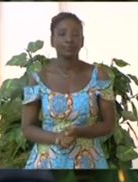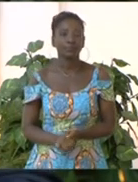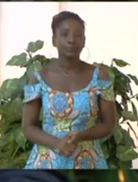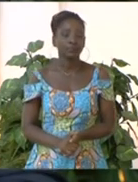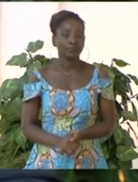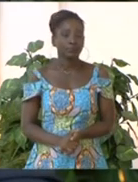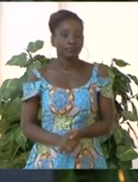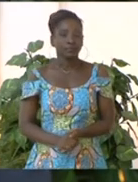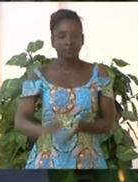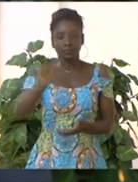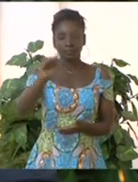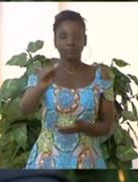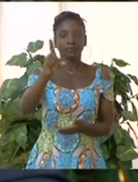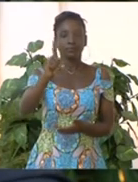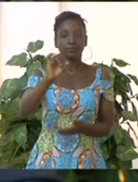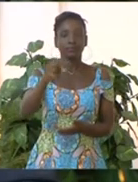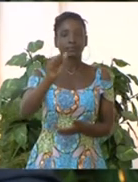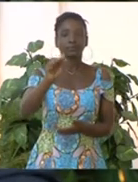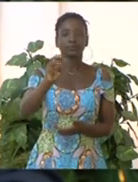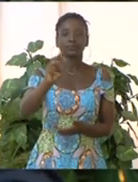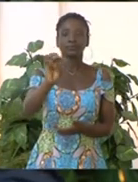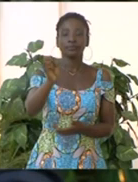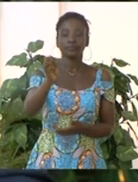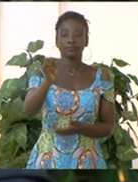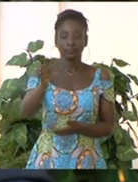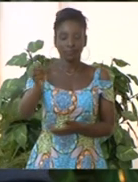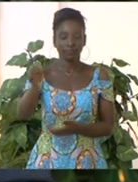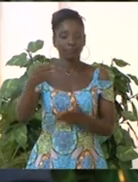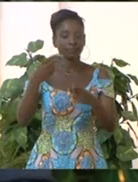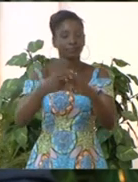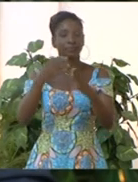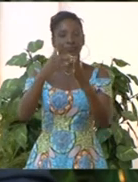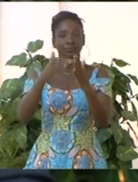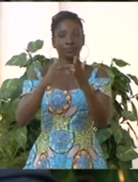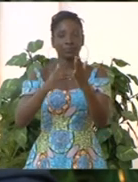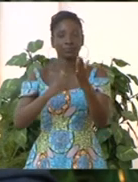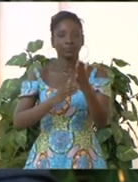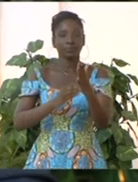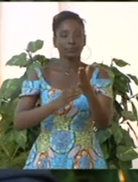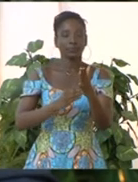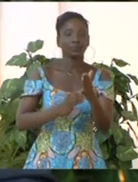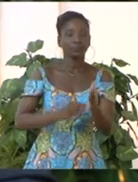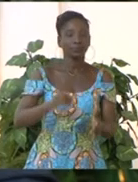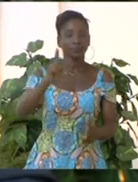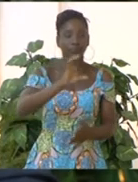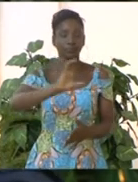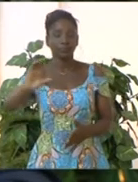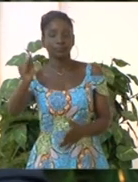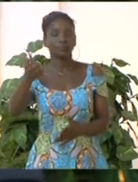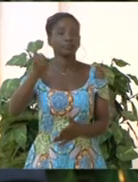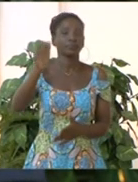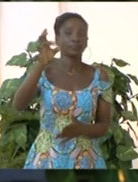à jamais inscrit 117 mille quatre cent quatre-vingt